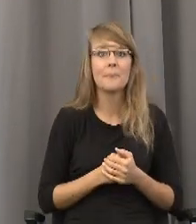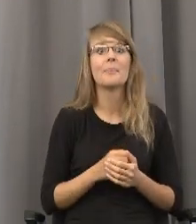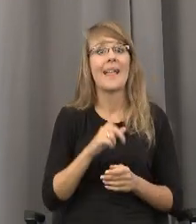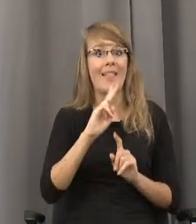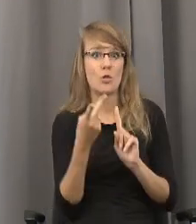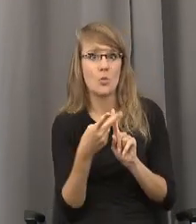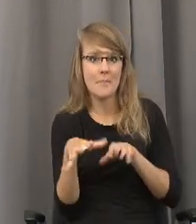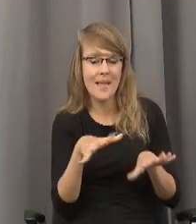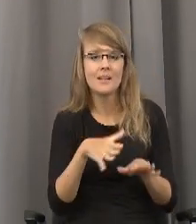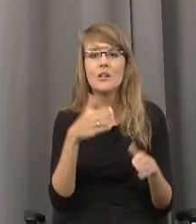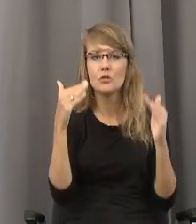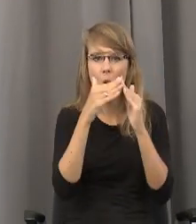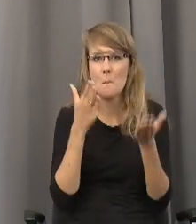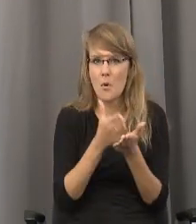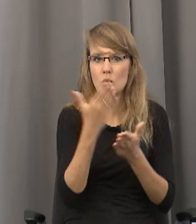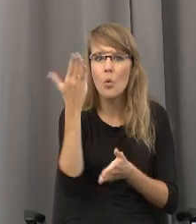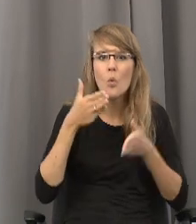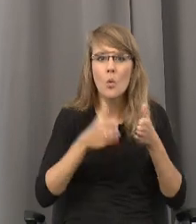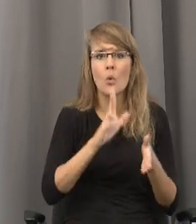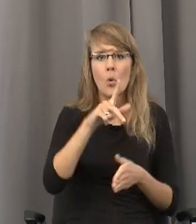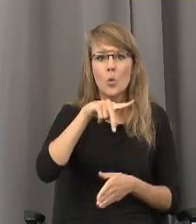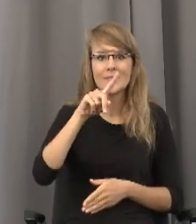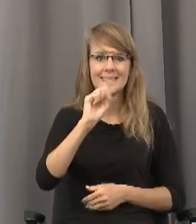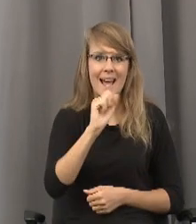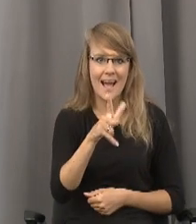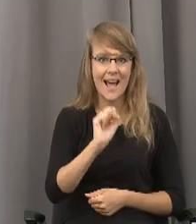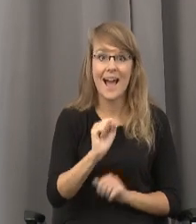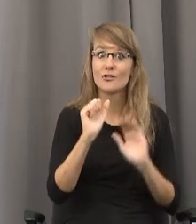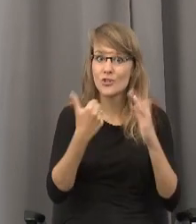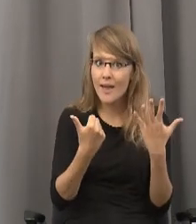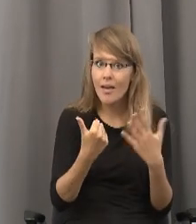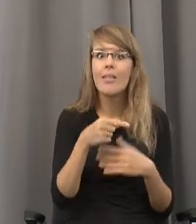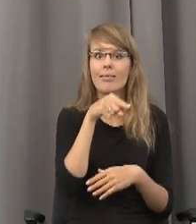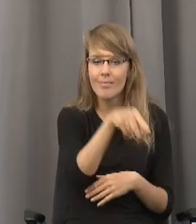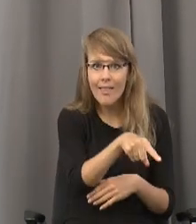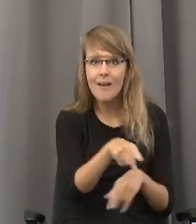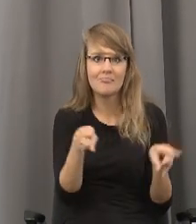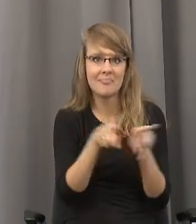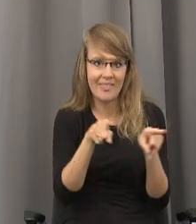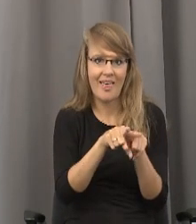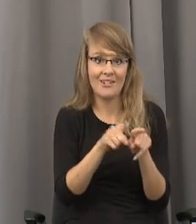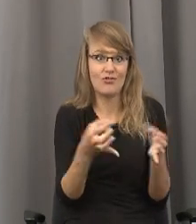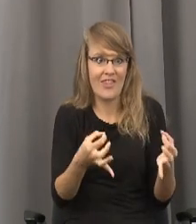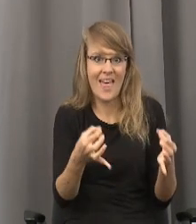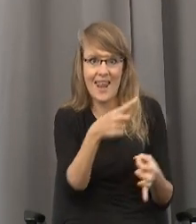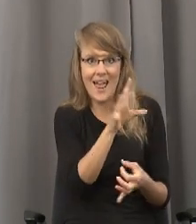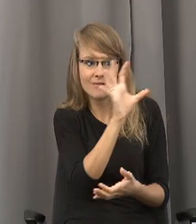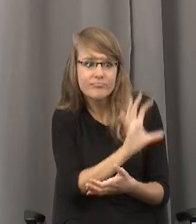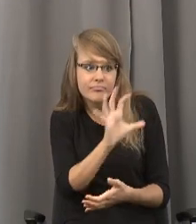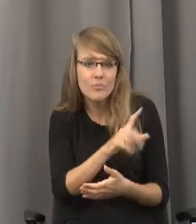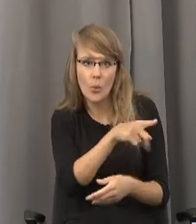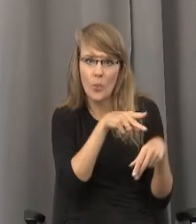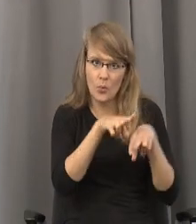drugie miejsce, Dom Pomocy Społecznej na ulicy Kluzeka 6. Również tam nas oglądają i uczestniczą w